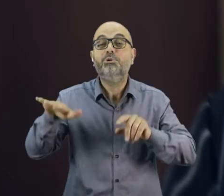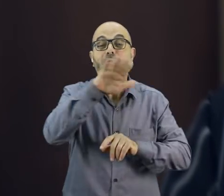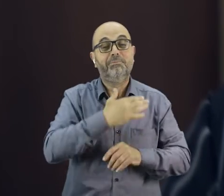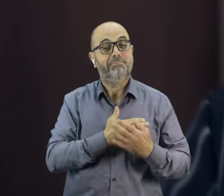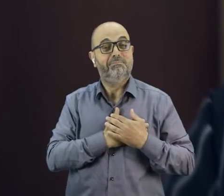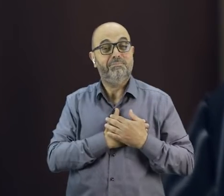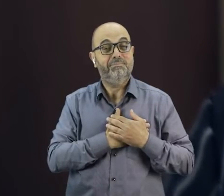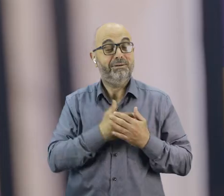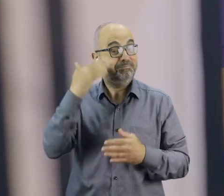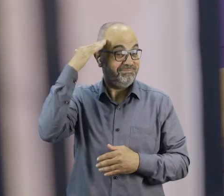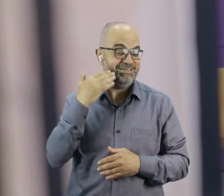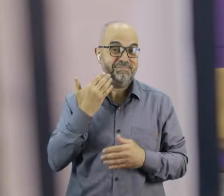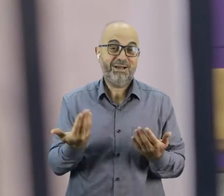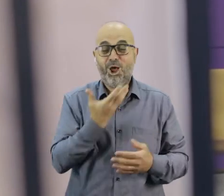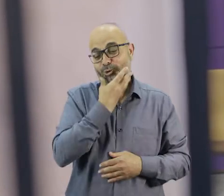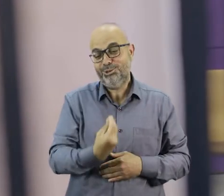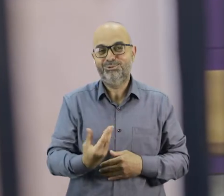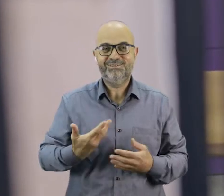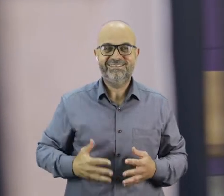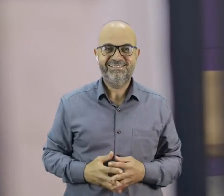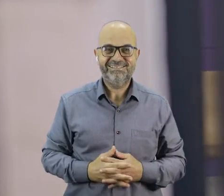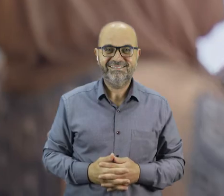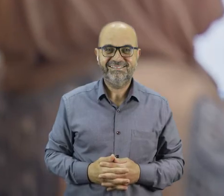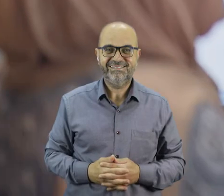بحبنا وحلو.